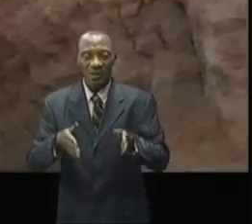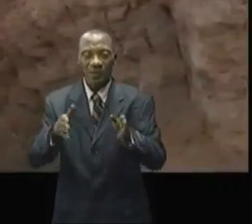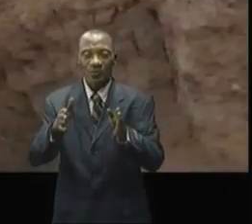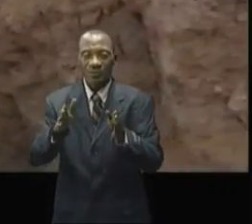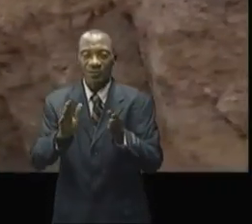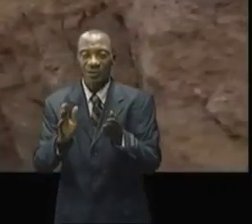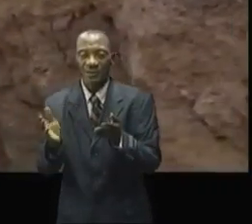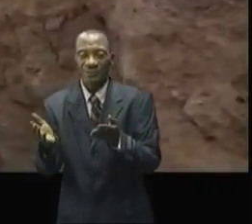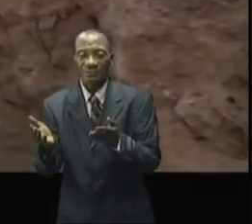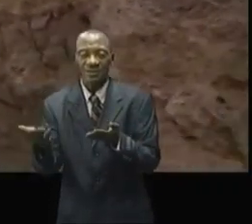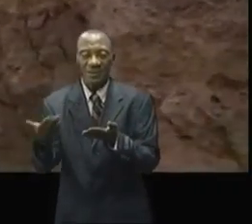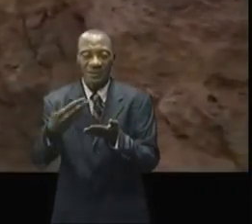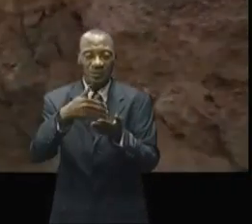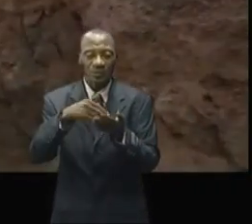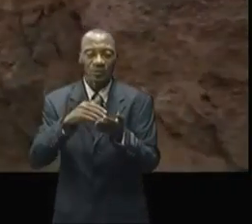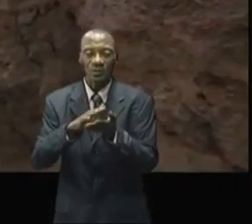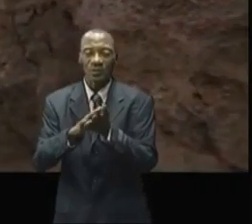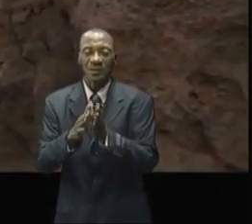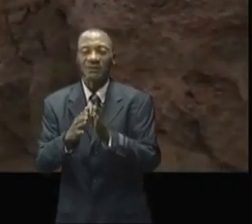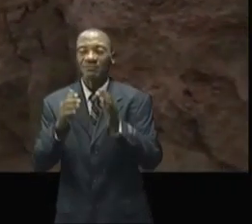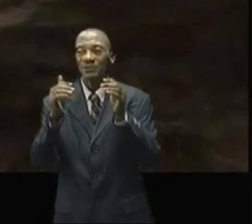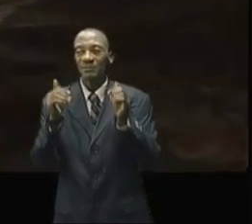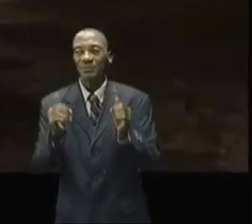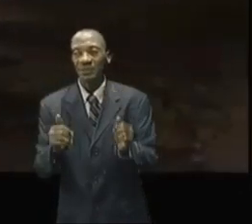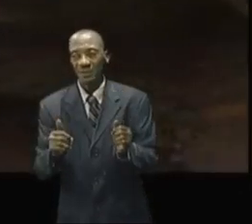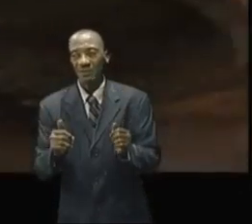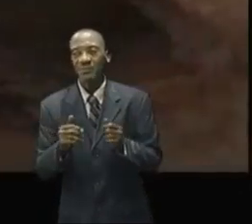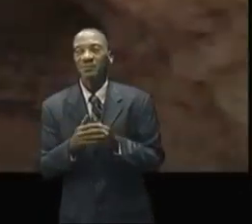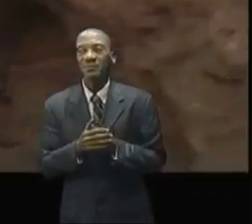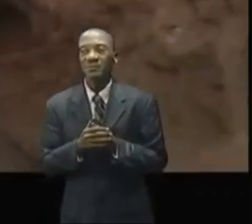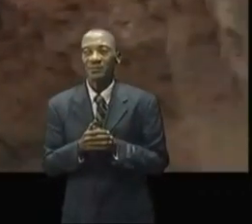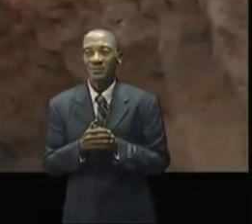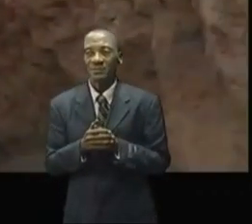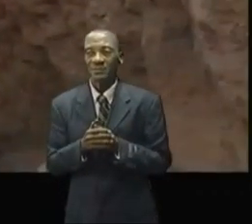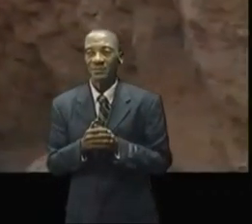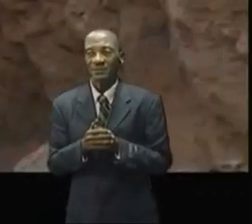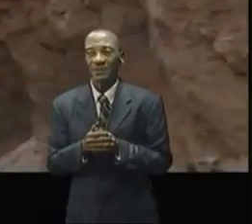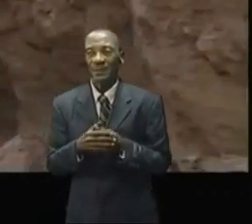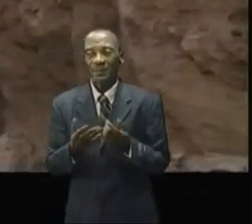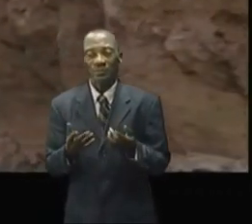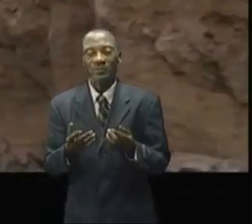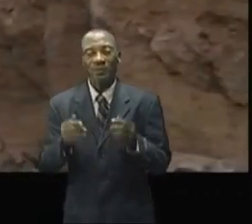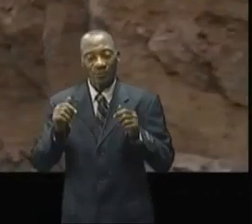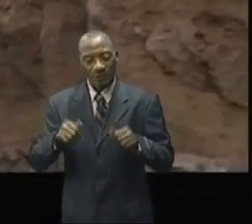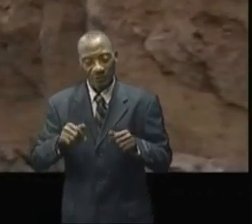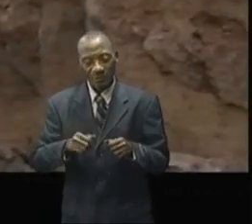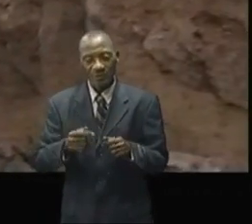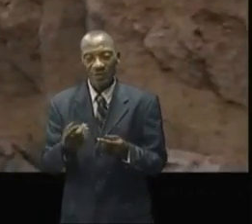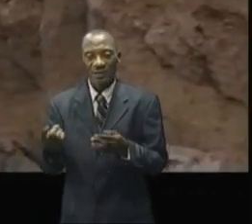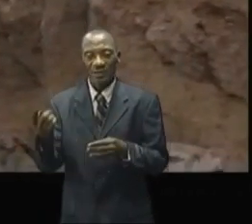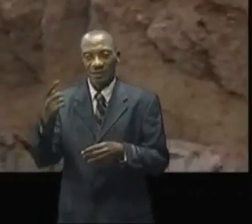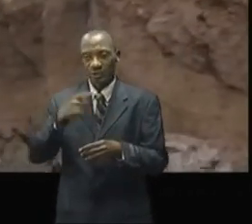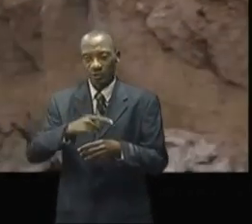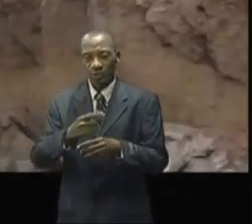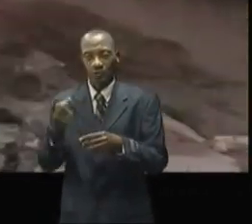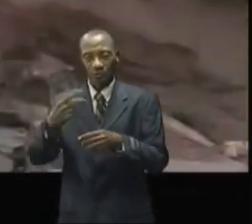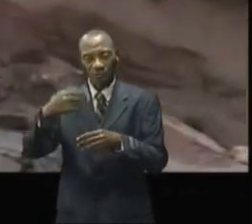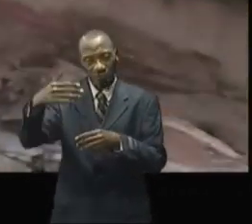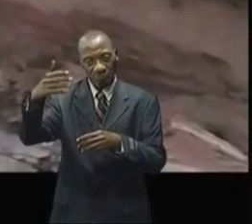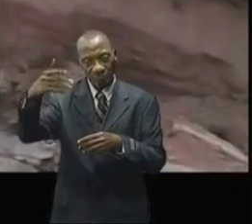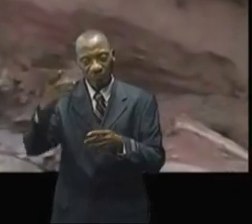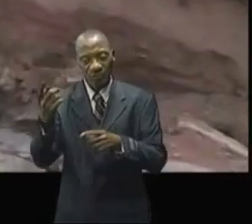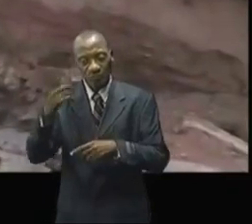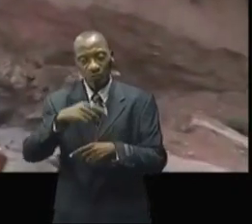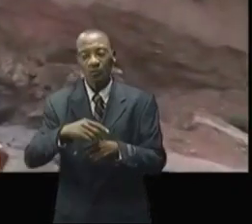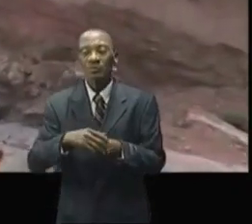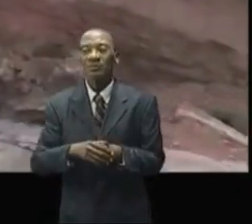à porte-à-faux sur la partie de l'ouvrage, mettant ainsi en danger les usagers de cette route à chaque franchissement. La direction provinciale